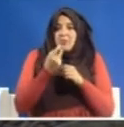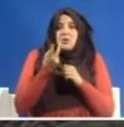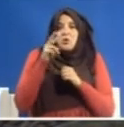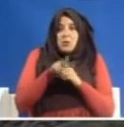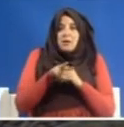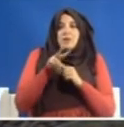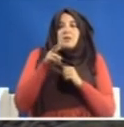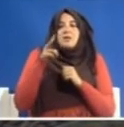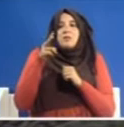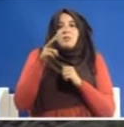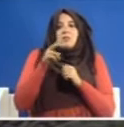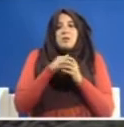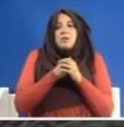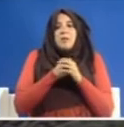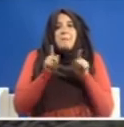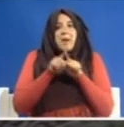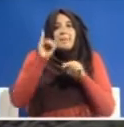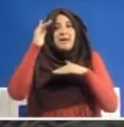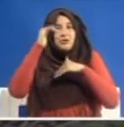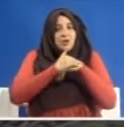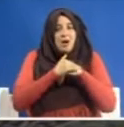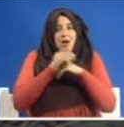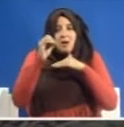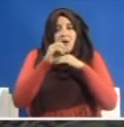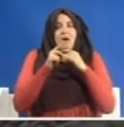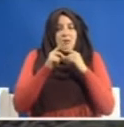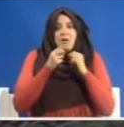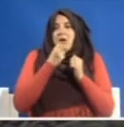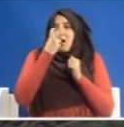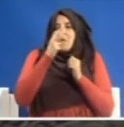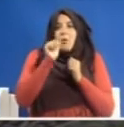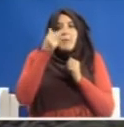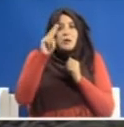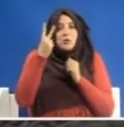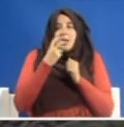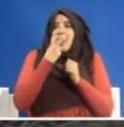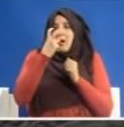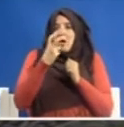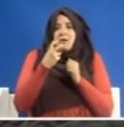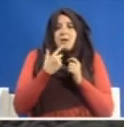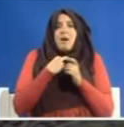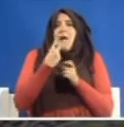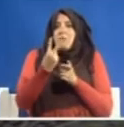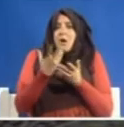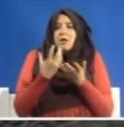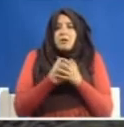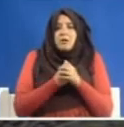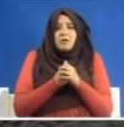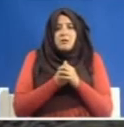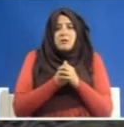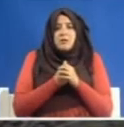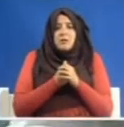الركعة الأولى والثانية، وكذلك العشاء جهرا، الركعة الأولى والثانية، وباقي الصلوات يعني وباقي الركعات يعني يكون